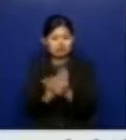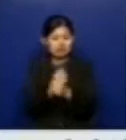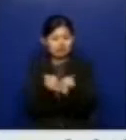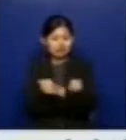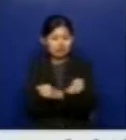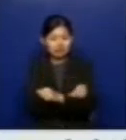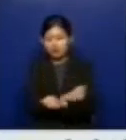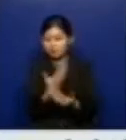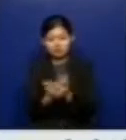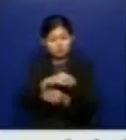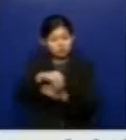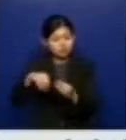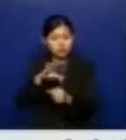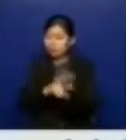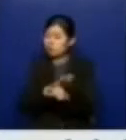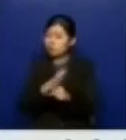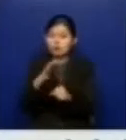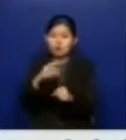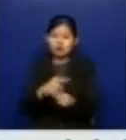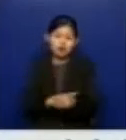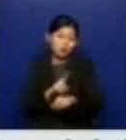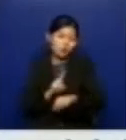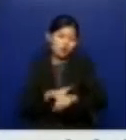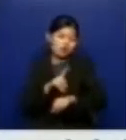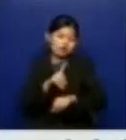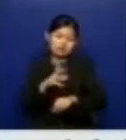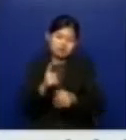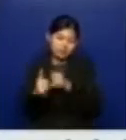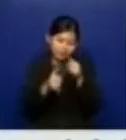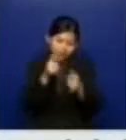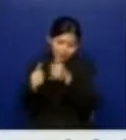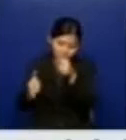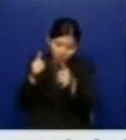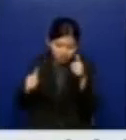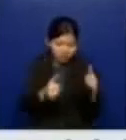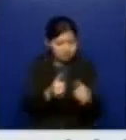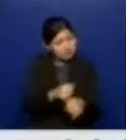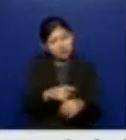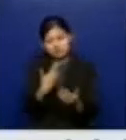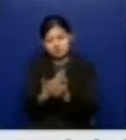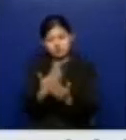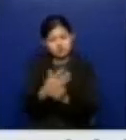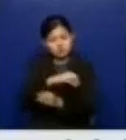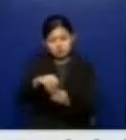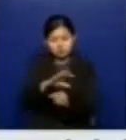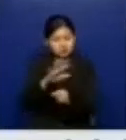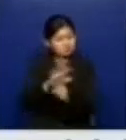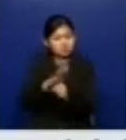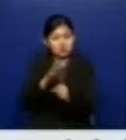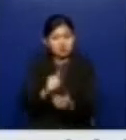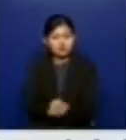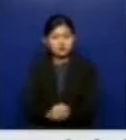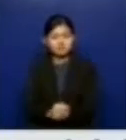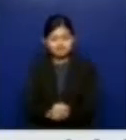ยังไม่พอที่จะค่าเสียเวลาในแต่ละวันที่เขาต้องออกไปเพื่อสาธารณะเขาบอกมาว่าอย่